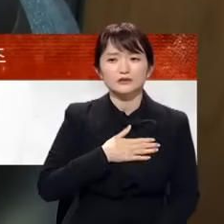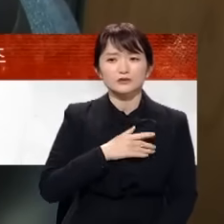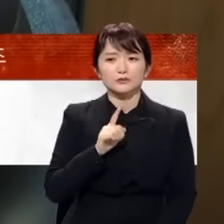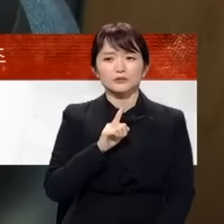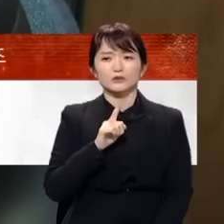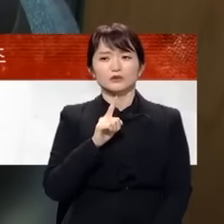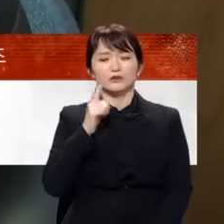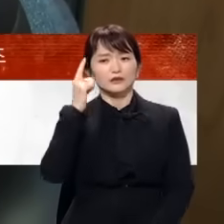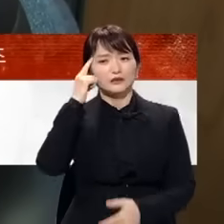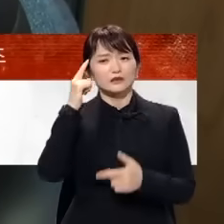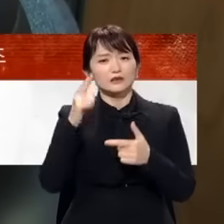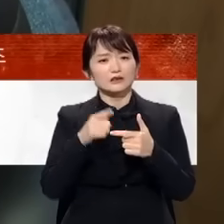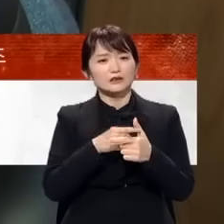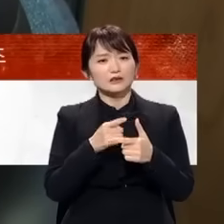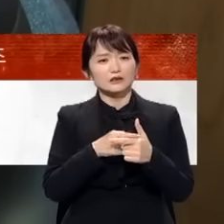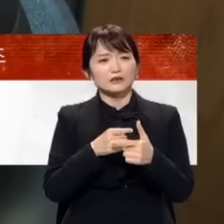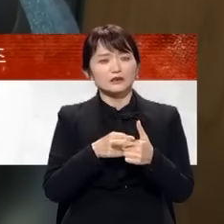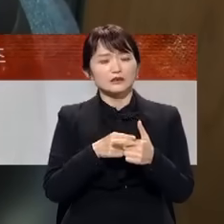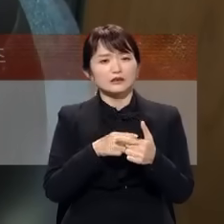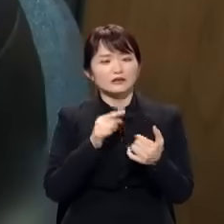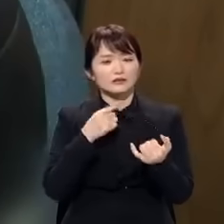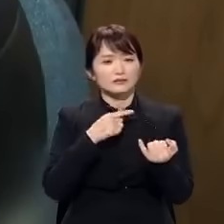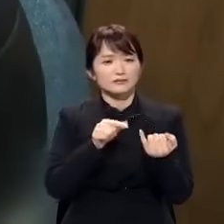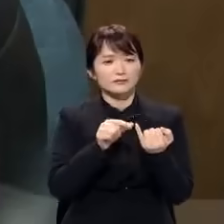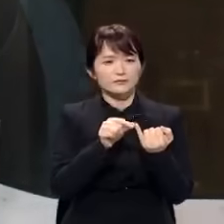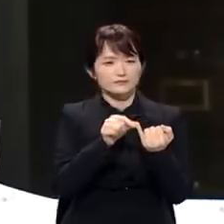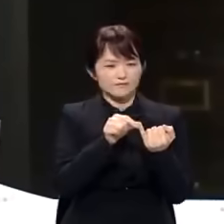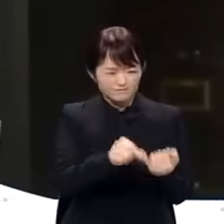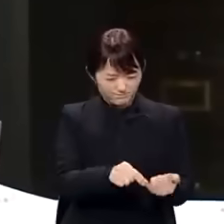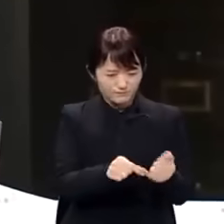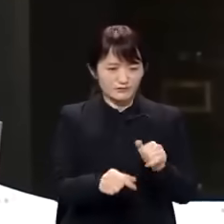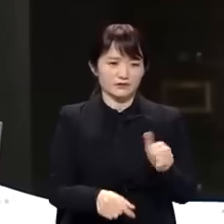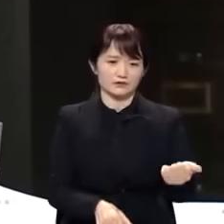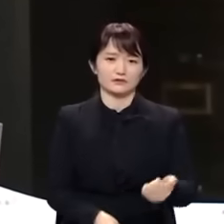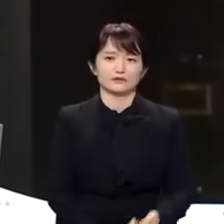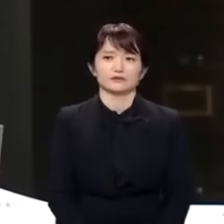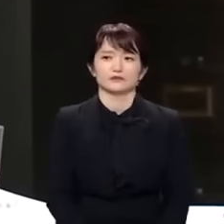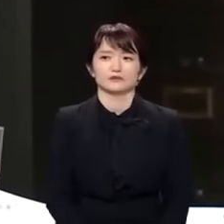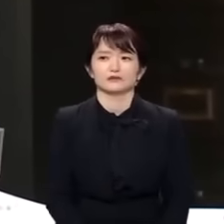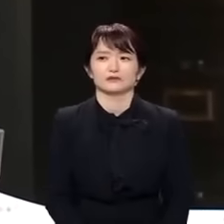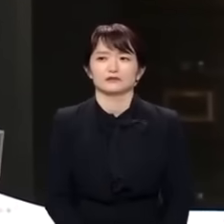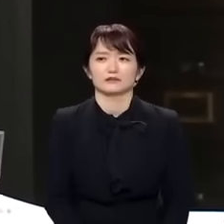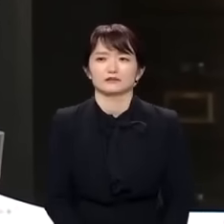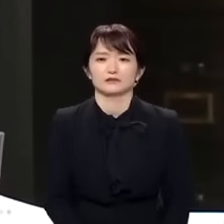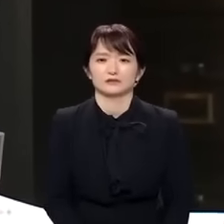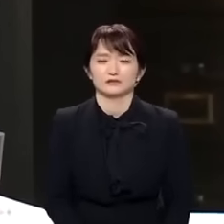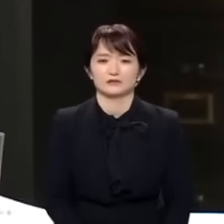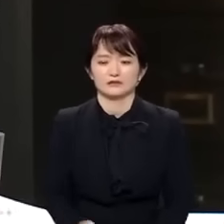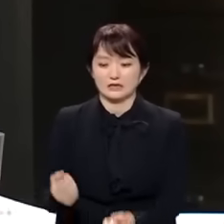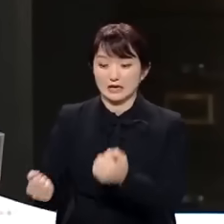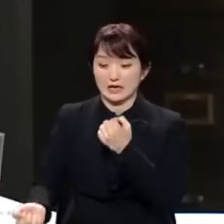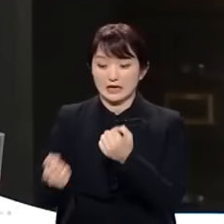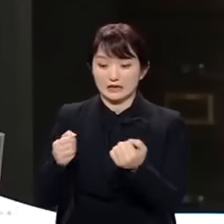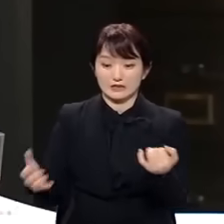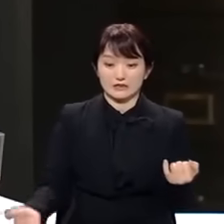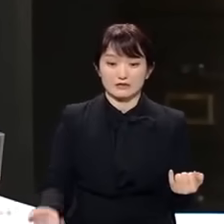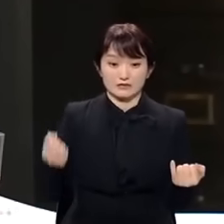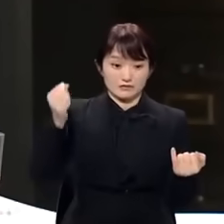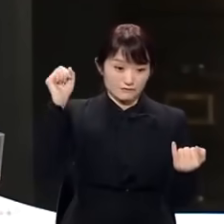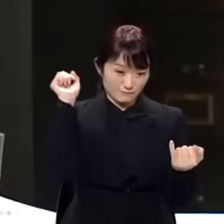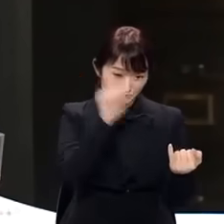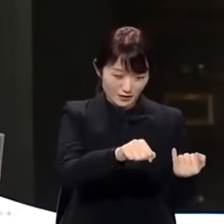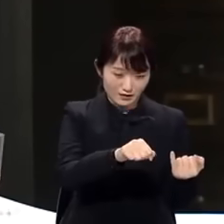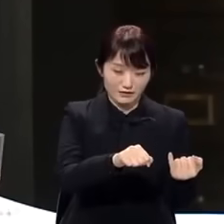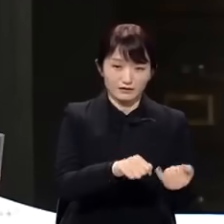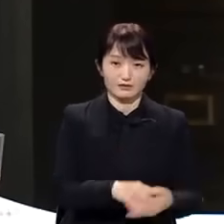아무런 생각 없이 그냥 먹을 졸랐습니다 참이 둔기로 내려쳤다